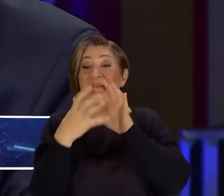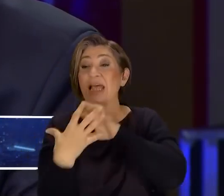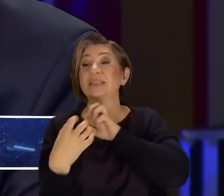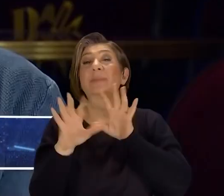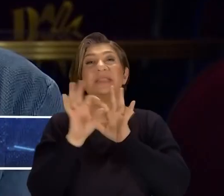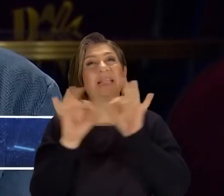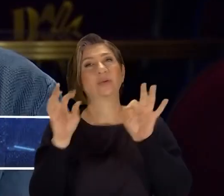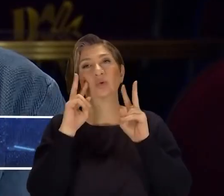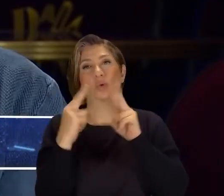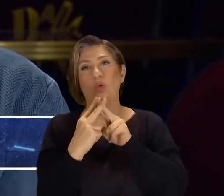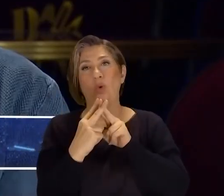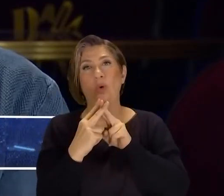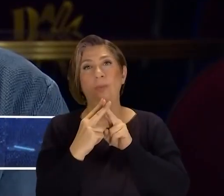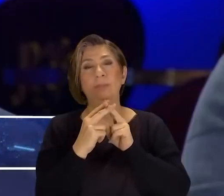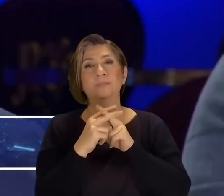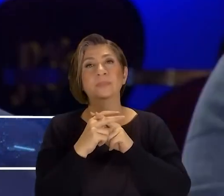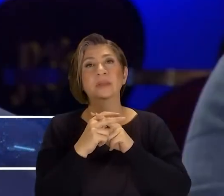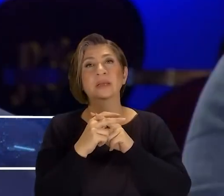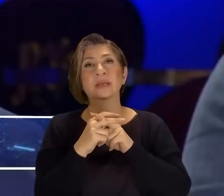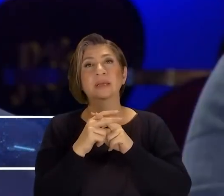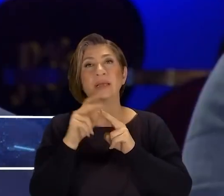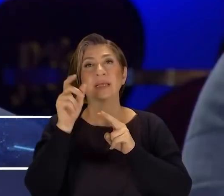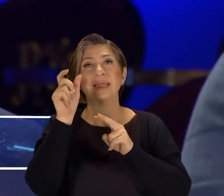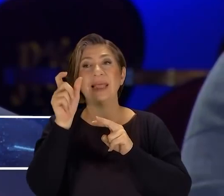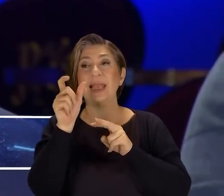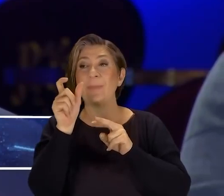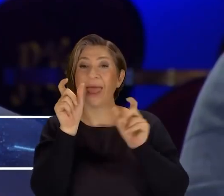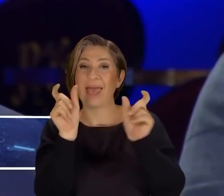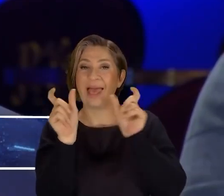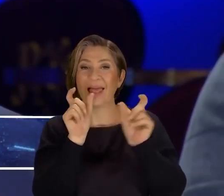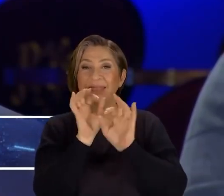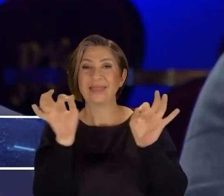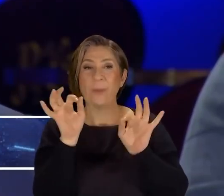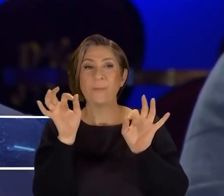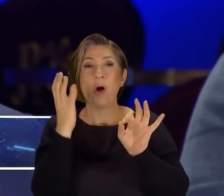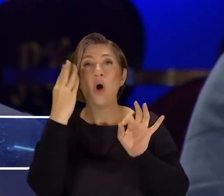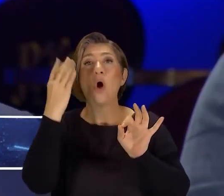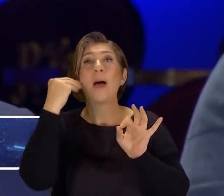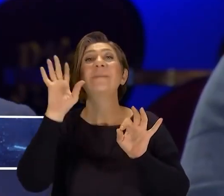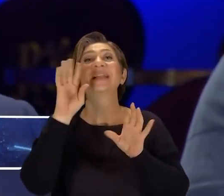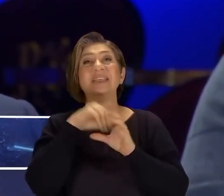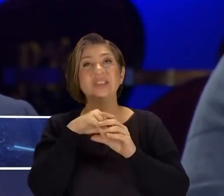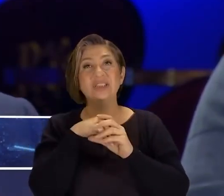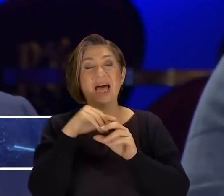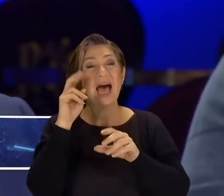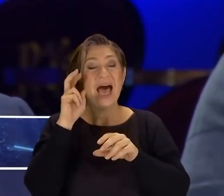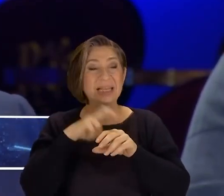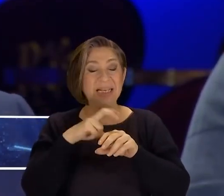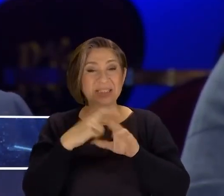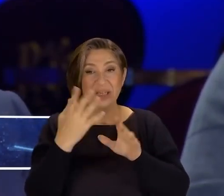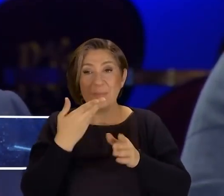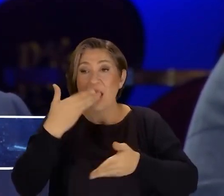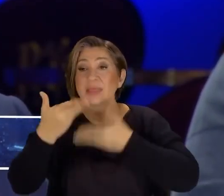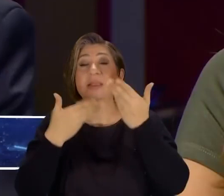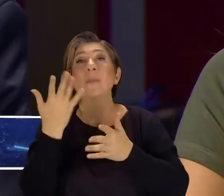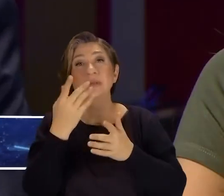olarak etkiliyor. Şeyde bir faktör mü hocam? Kelimeler henüz daha olgunlaşmadı, öğrenmediği için hatırladığı şeyi ifade edememesi de bir